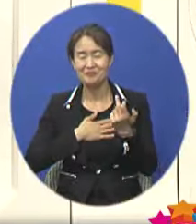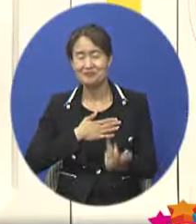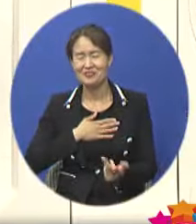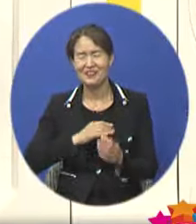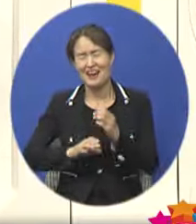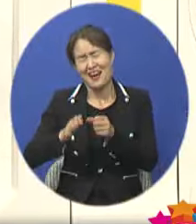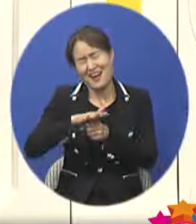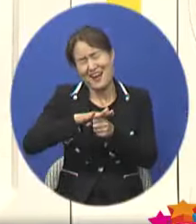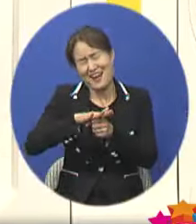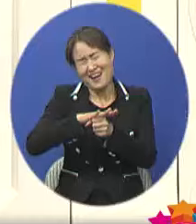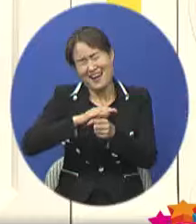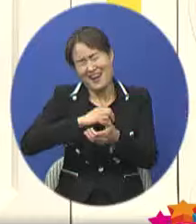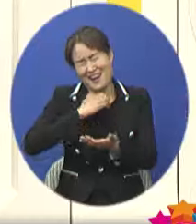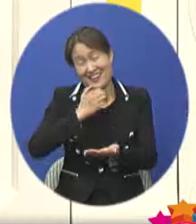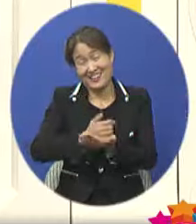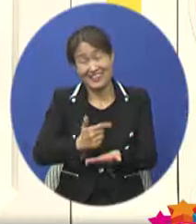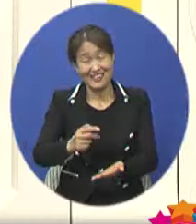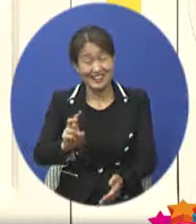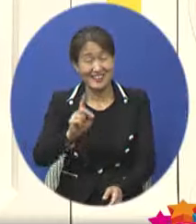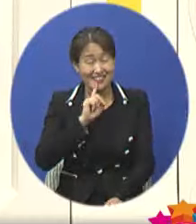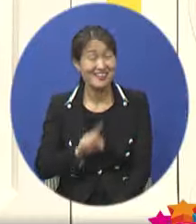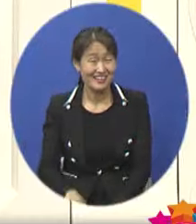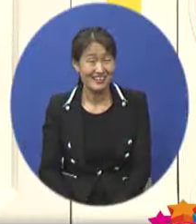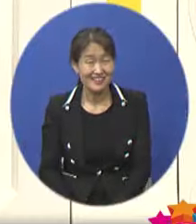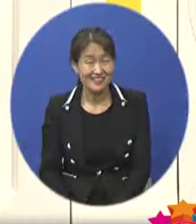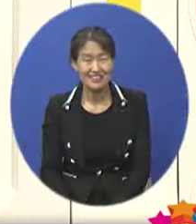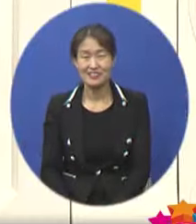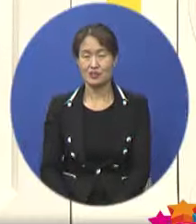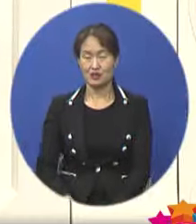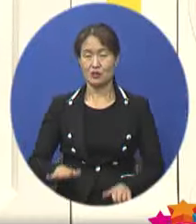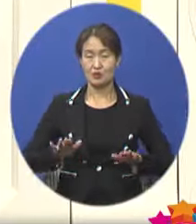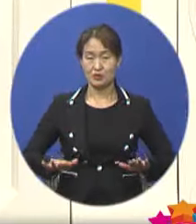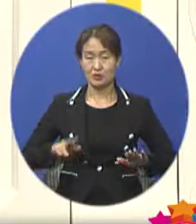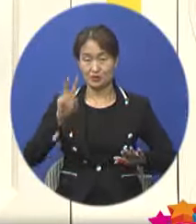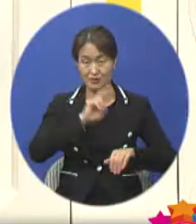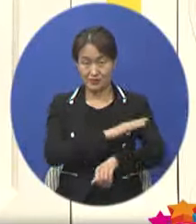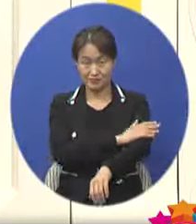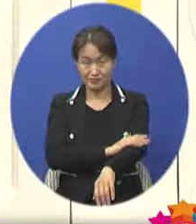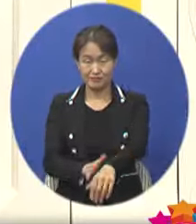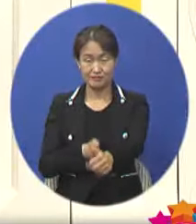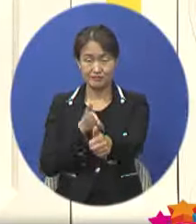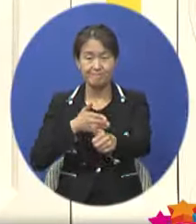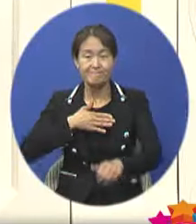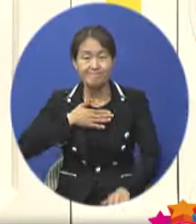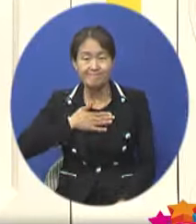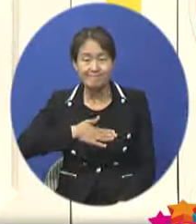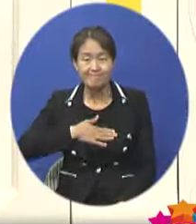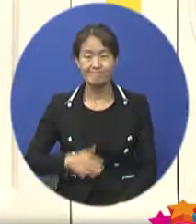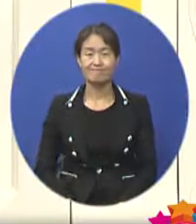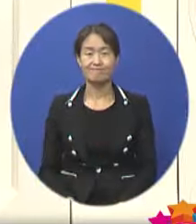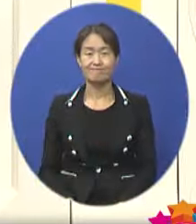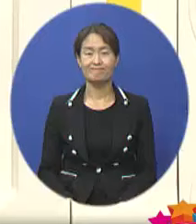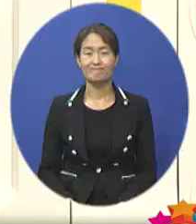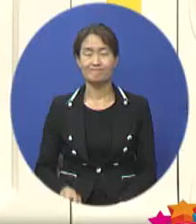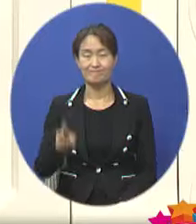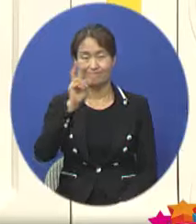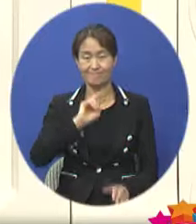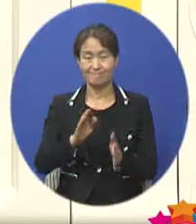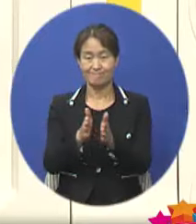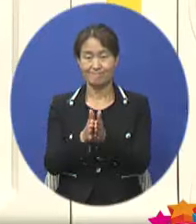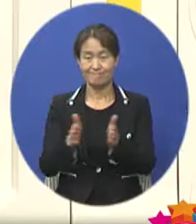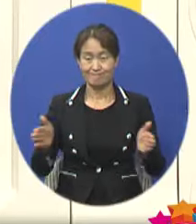더 사랑해 주시고 굉장히 감동받으실 예, 것 그럴 것 같아요. 네. 네. 네. 자, 오늘 노래 잘해 주세요. 예. 자.